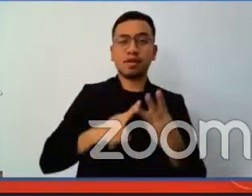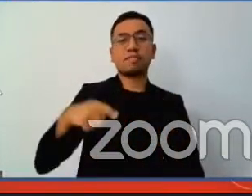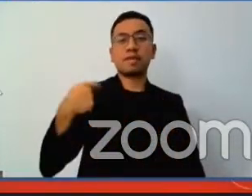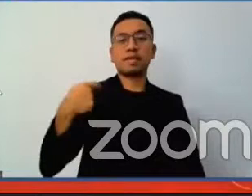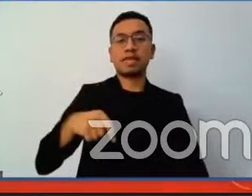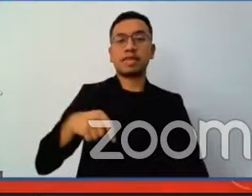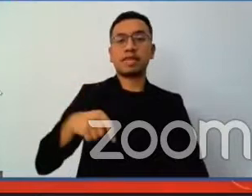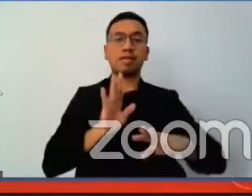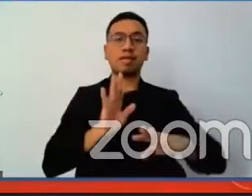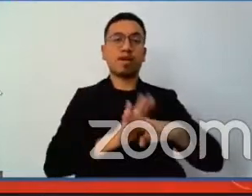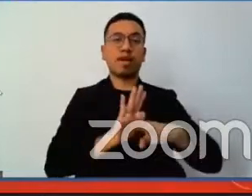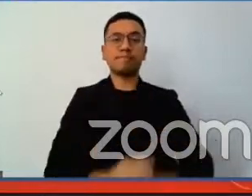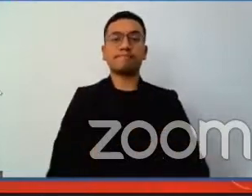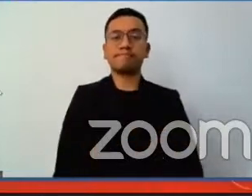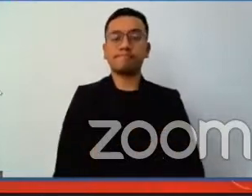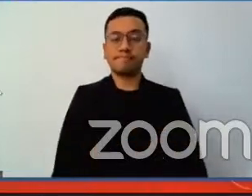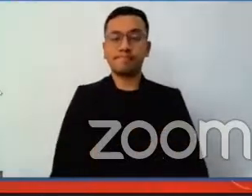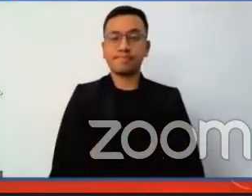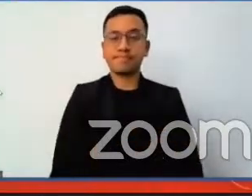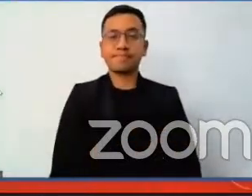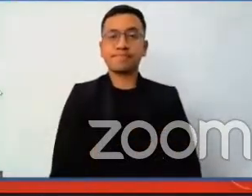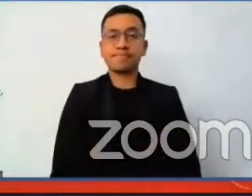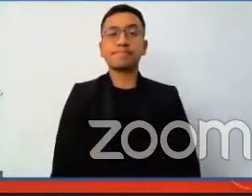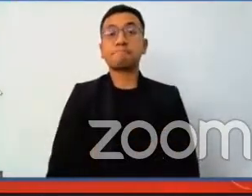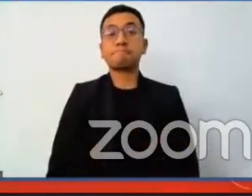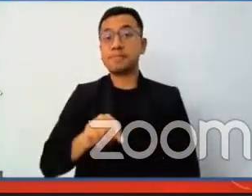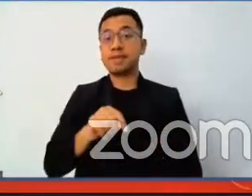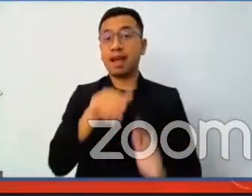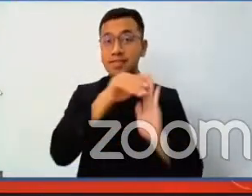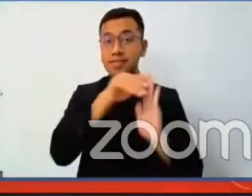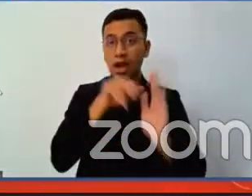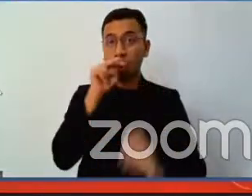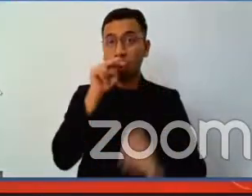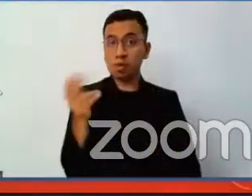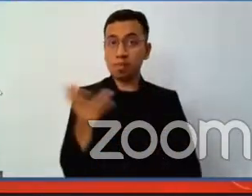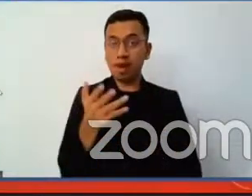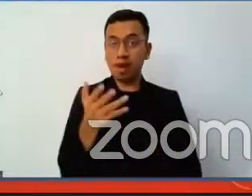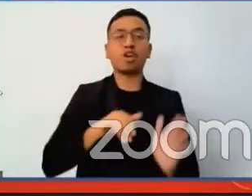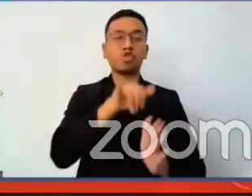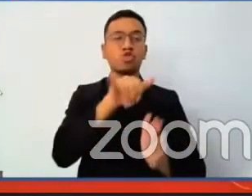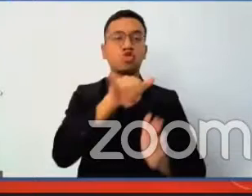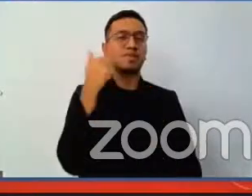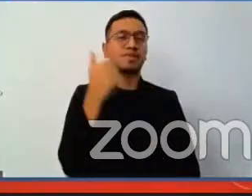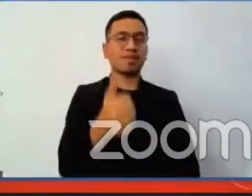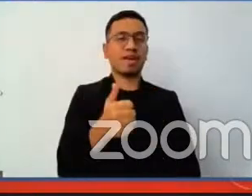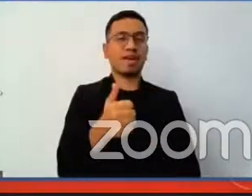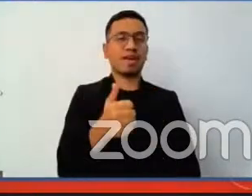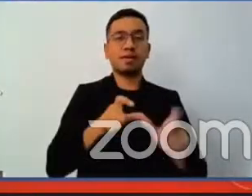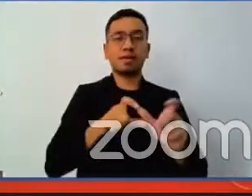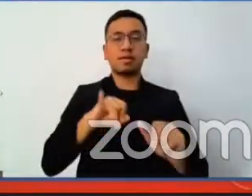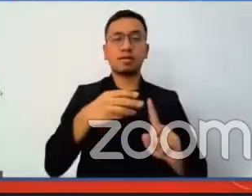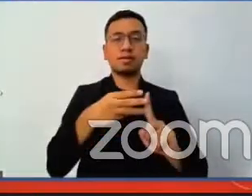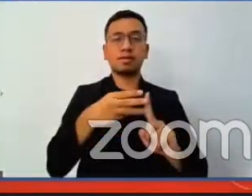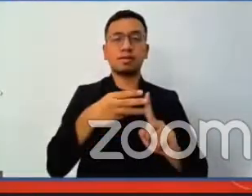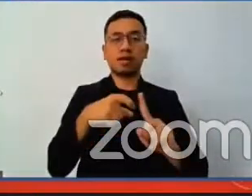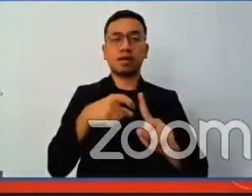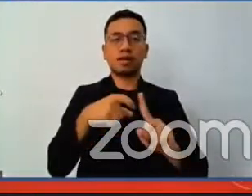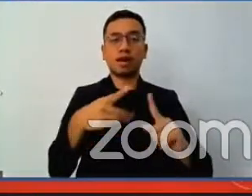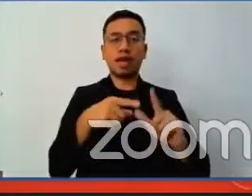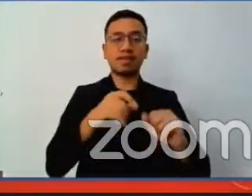Teknologi. Acara ini juga dapat disaksikan melalui kanal YouTube Cyberkreasi, YouTube Kemkom Info